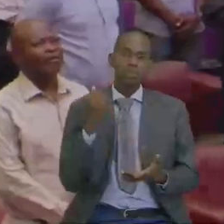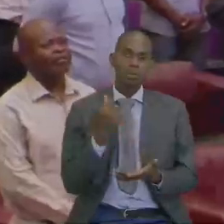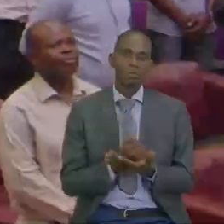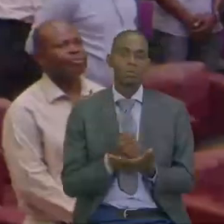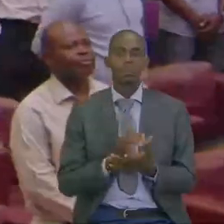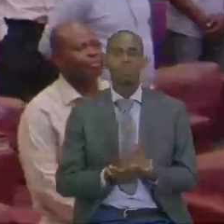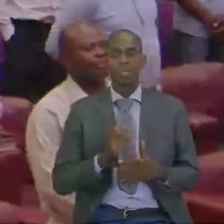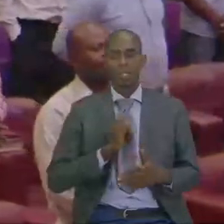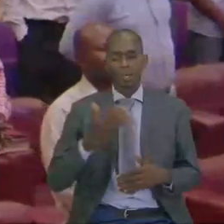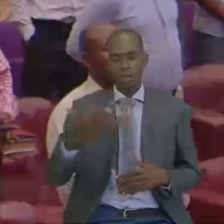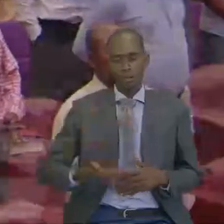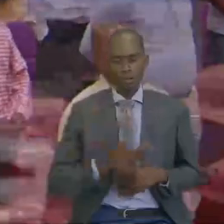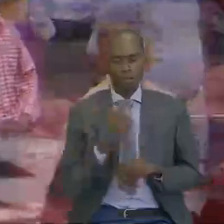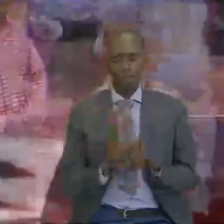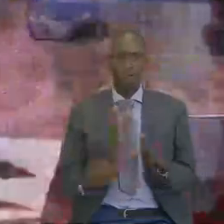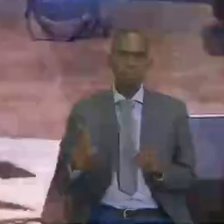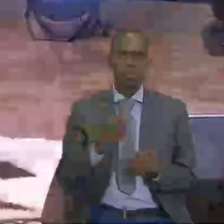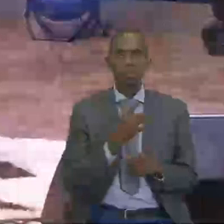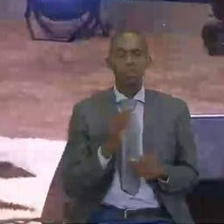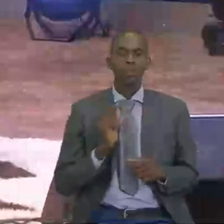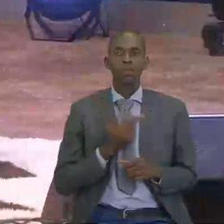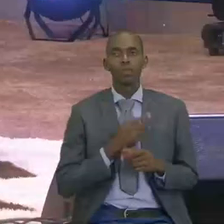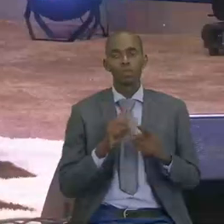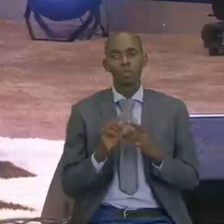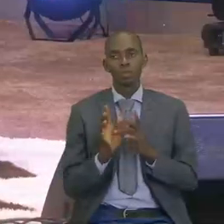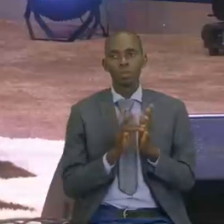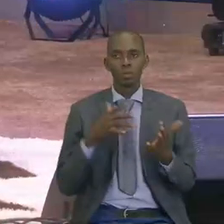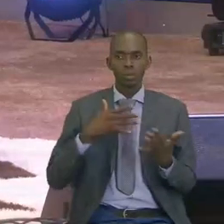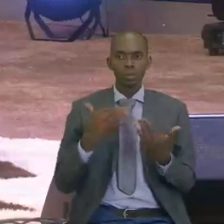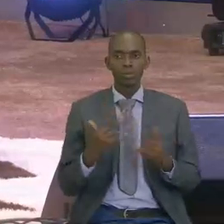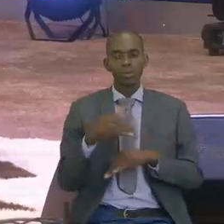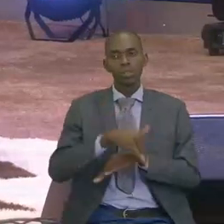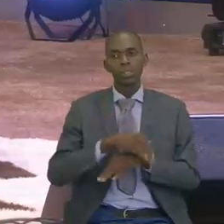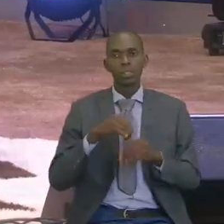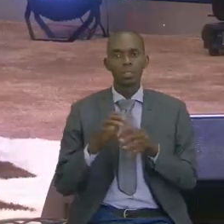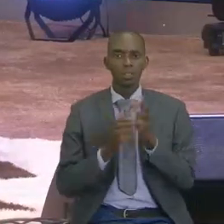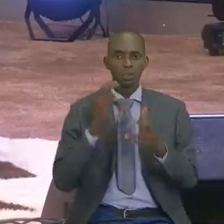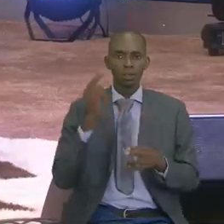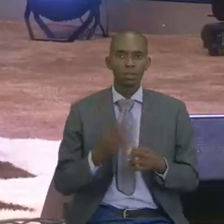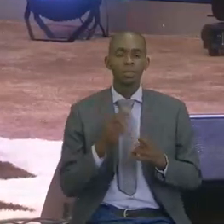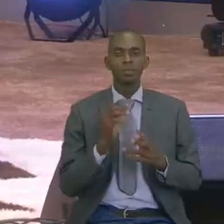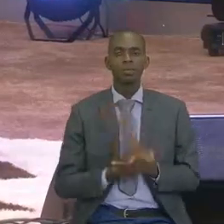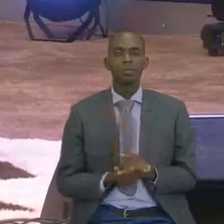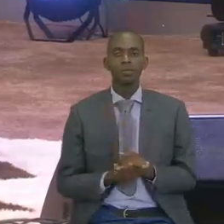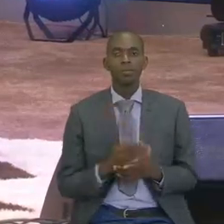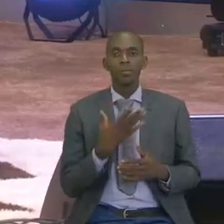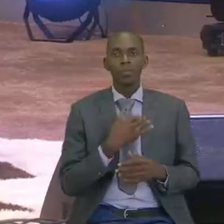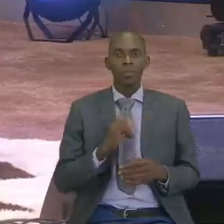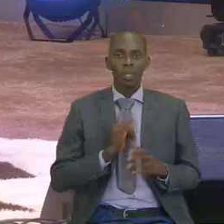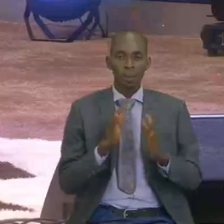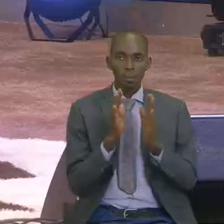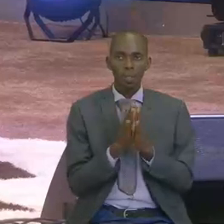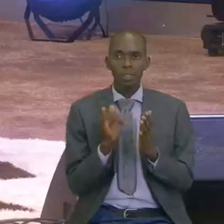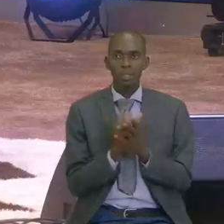Vous êtes tous les bienvenus à l'étude biblique de ce soir au nom de Jésus-Christ. Je prie